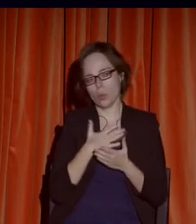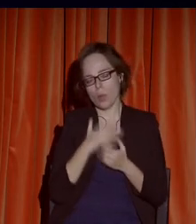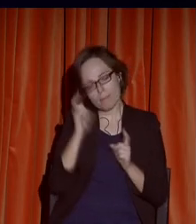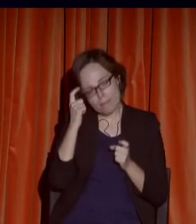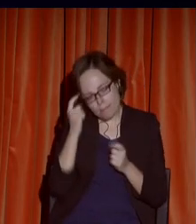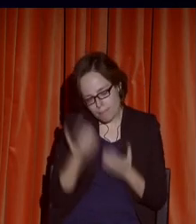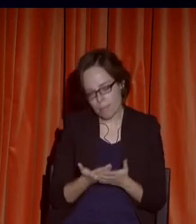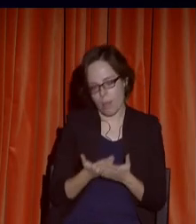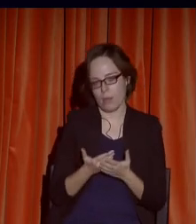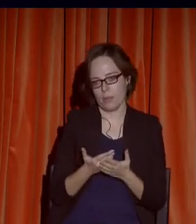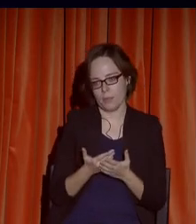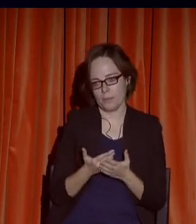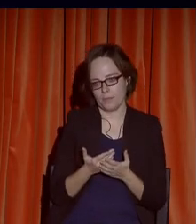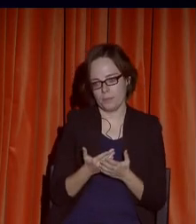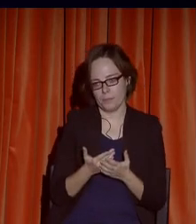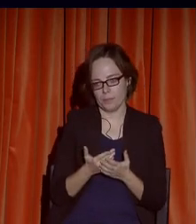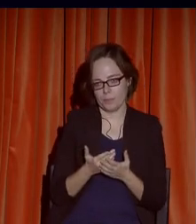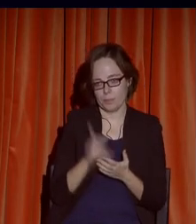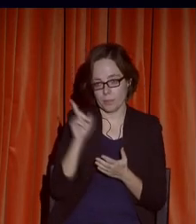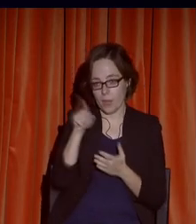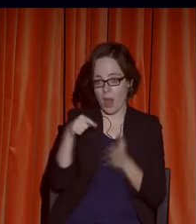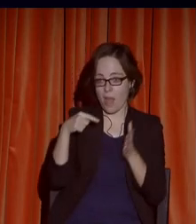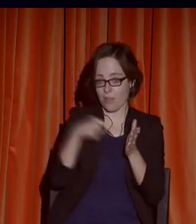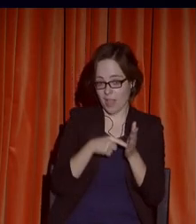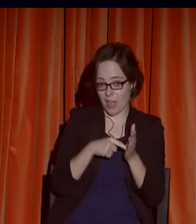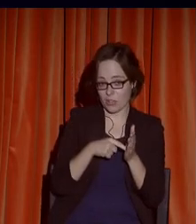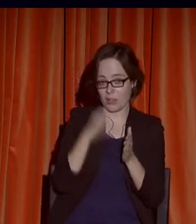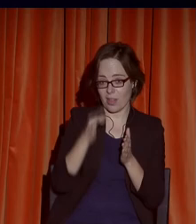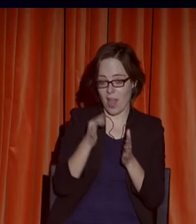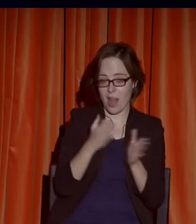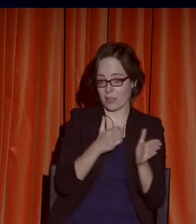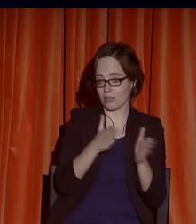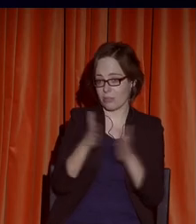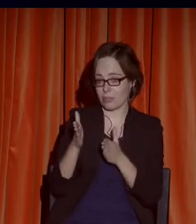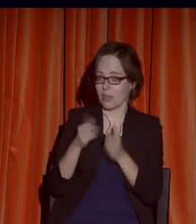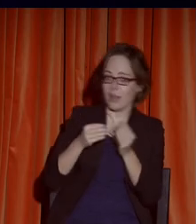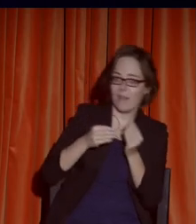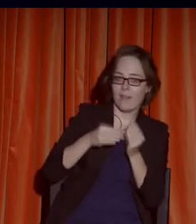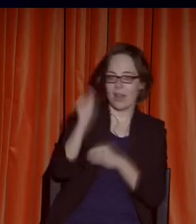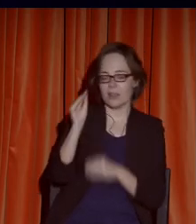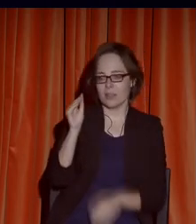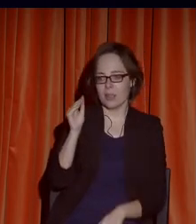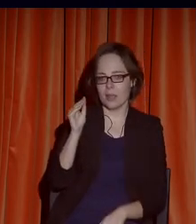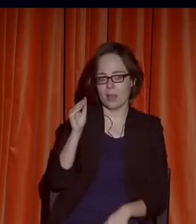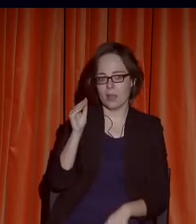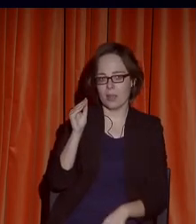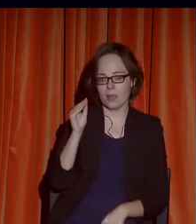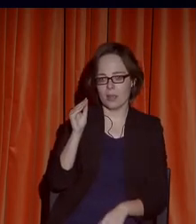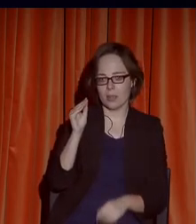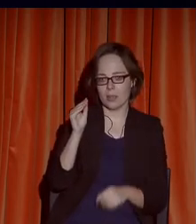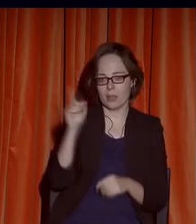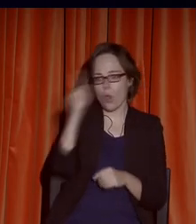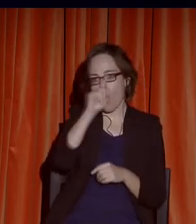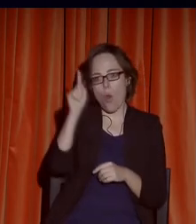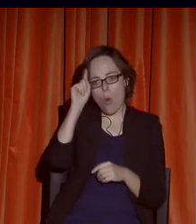troskę. Natomiast ten wskaźnik się zdecydowanie przesuwa w tej chwili w stronę ludzi, którzy się